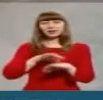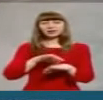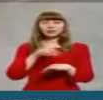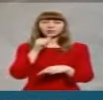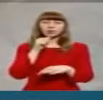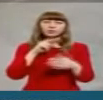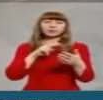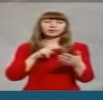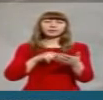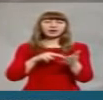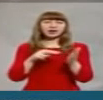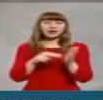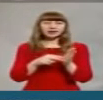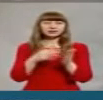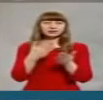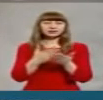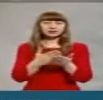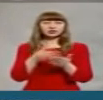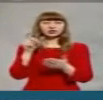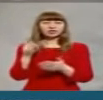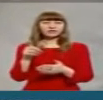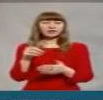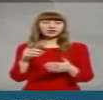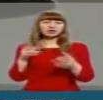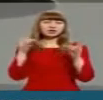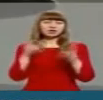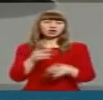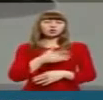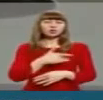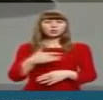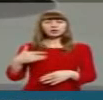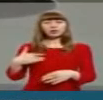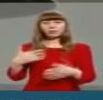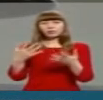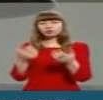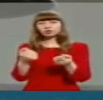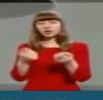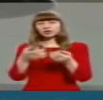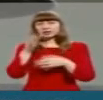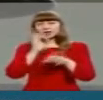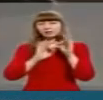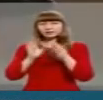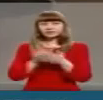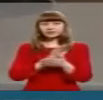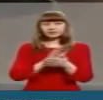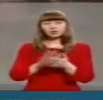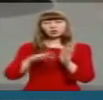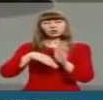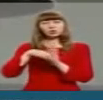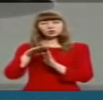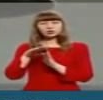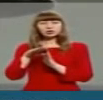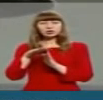шалдыққан науқастарға жаңа дәрі-дәрмектер арқылы ем-дом қабылдады. Ғылыми институттар әзірлеген осындай препараттарды қабылдаған